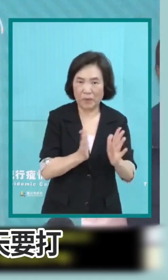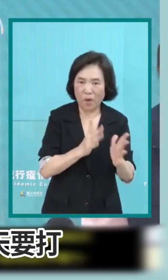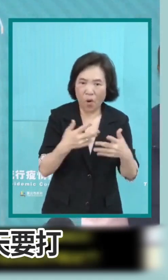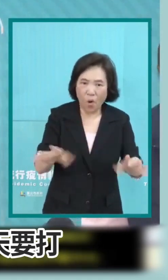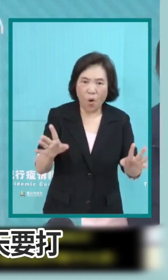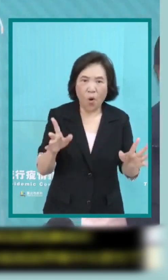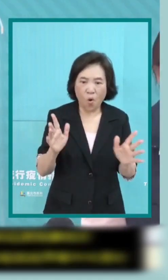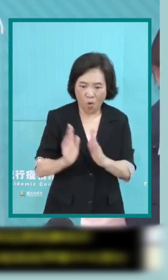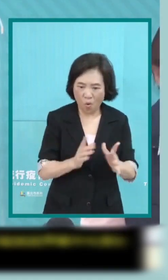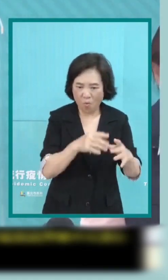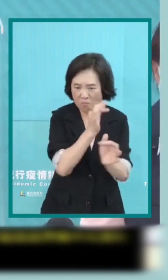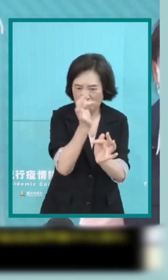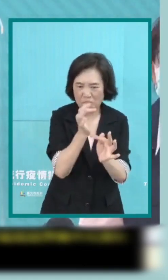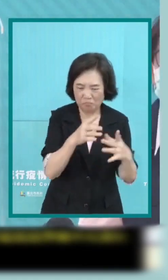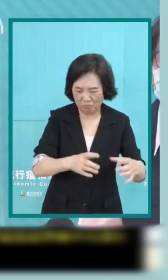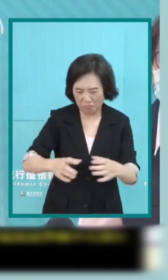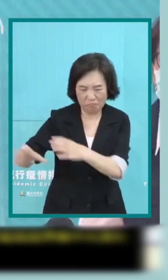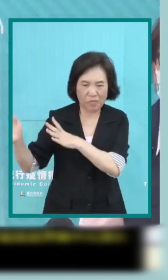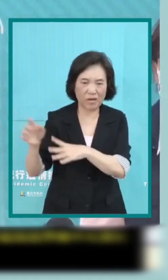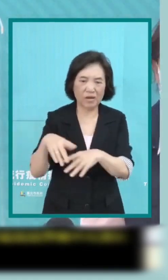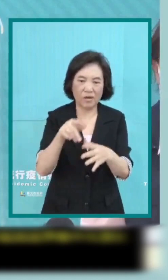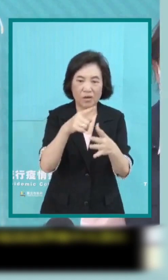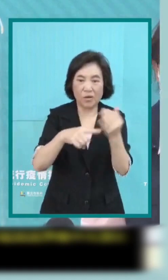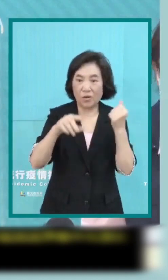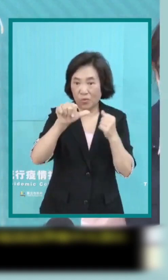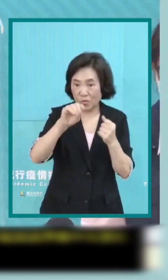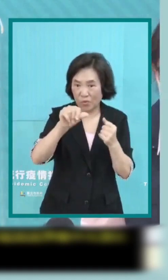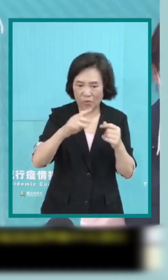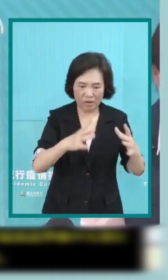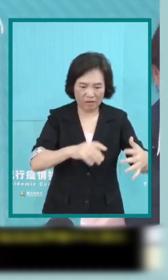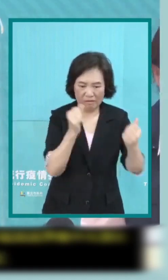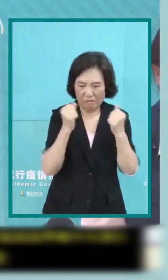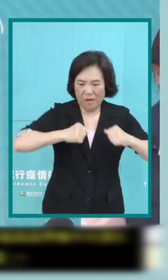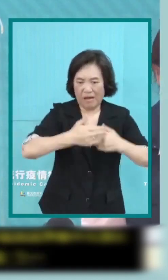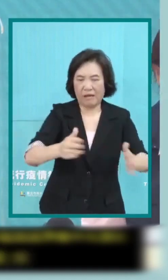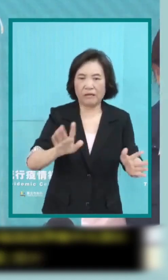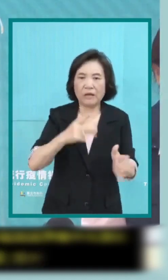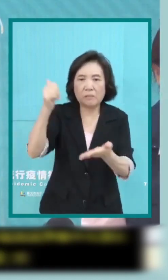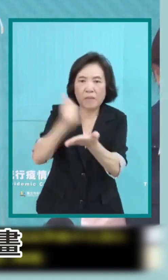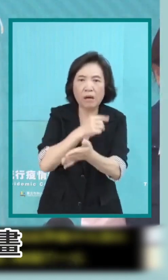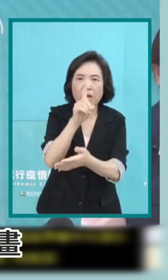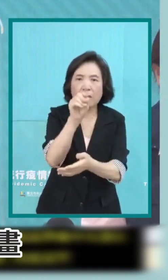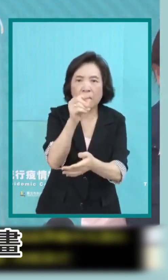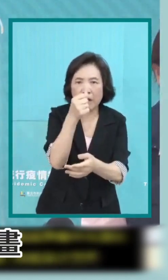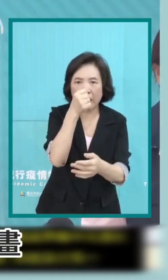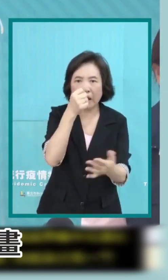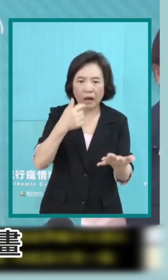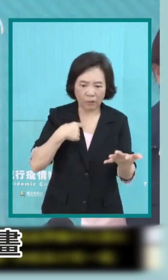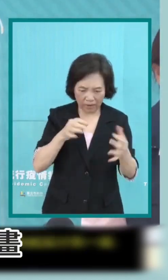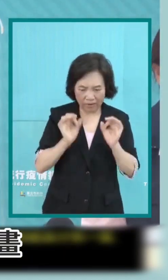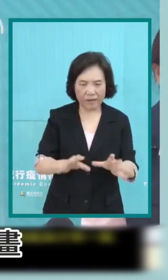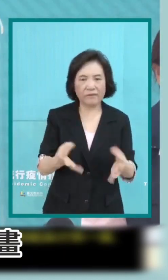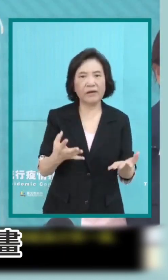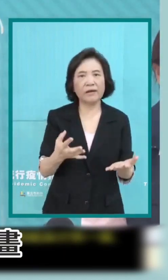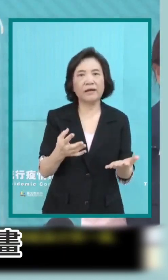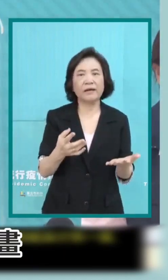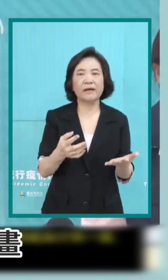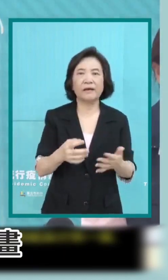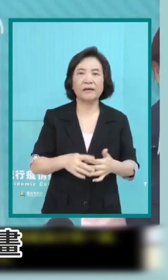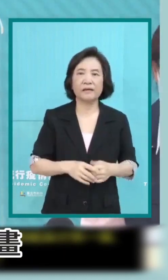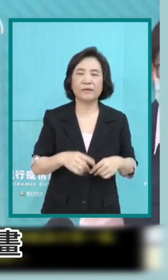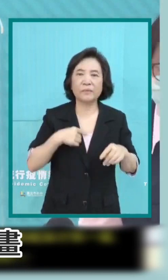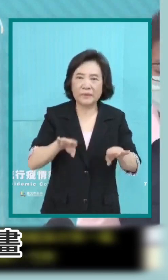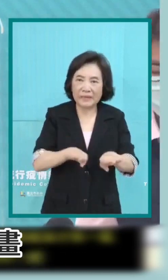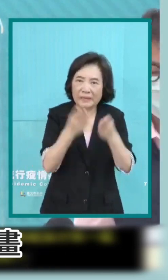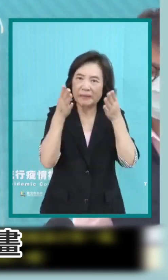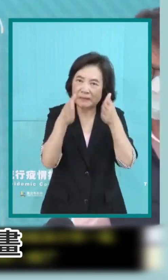打，哦，准备一个打50000人的容量，那你疫苗才来10000。那所以我们一开始，所以一开始我